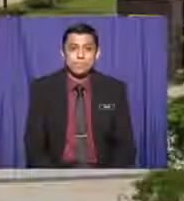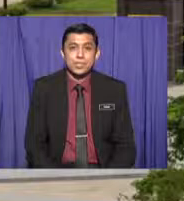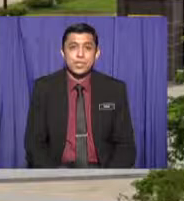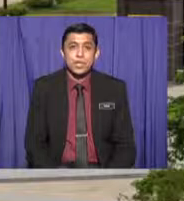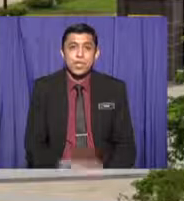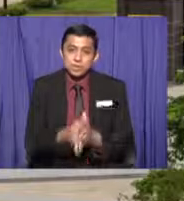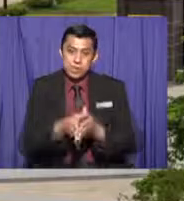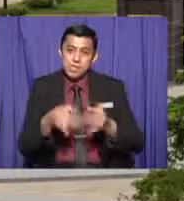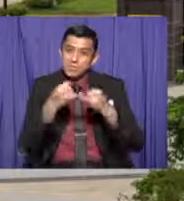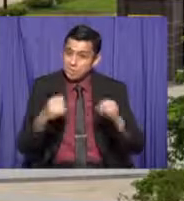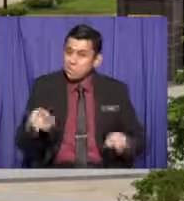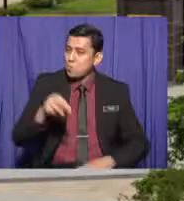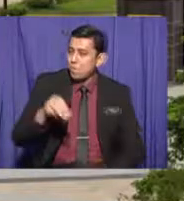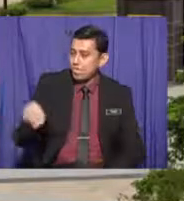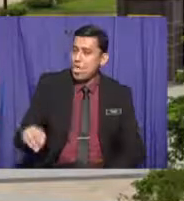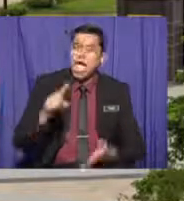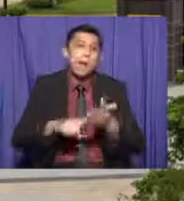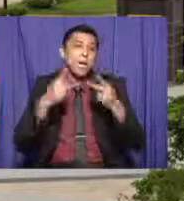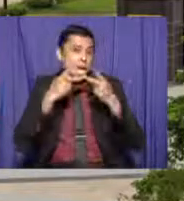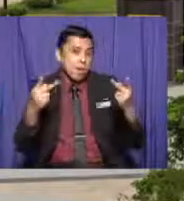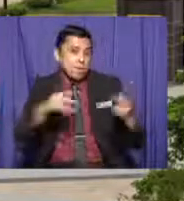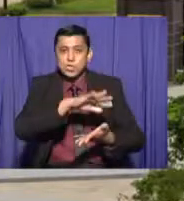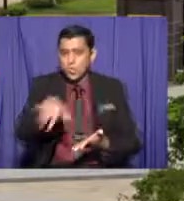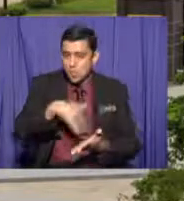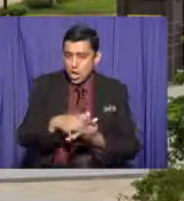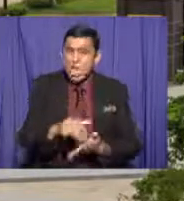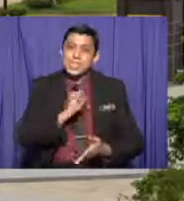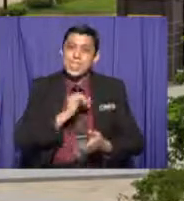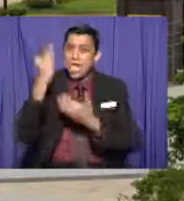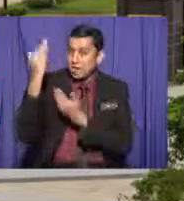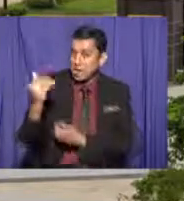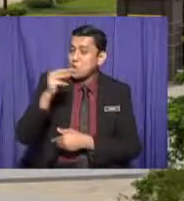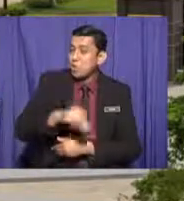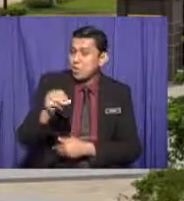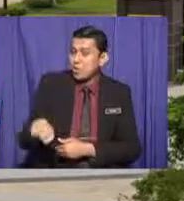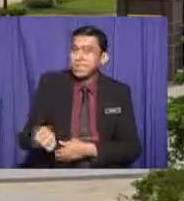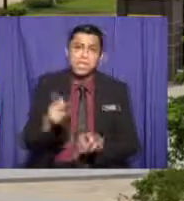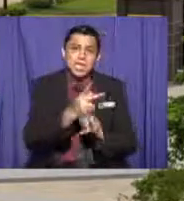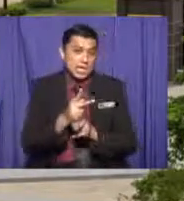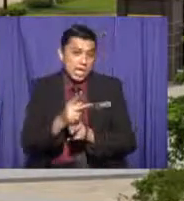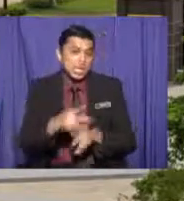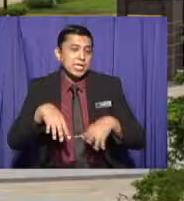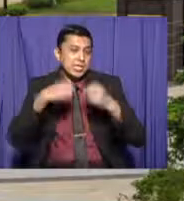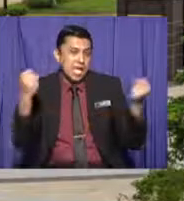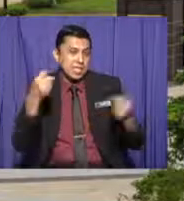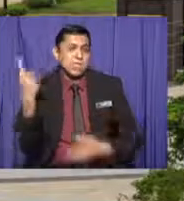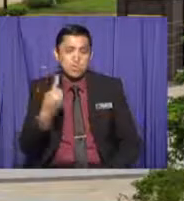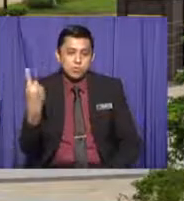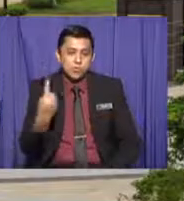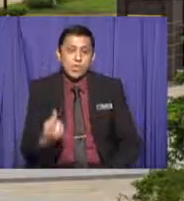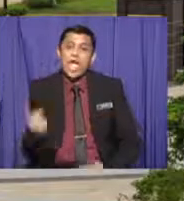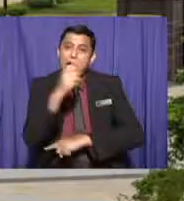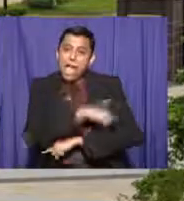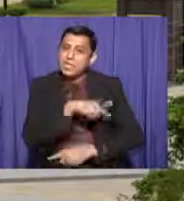Salam sejahtera murid-murid. Apa khabar semua? Saya harap murid-murid jaga kesihatan selalu.